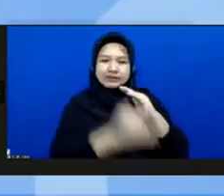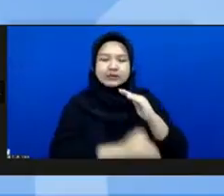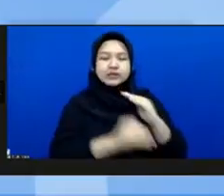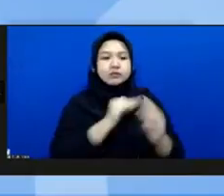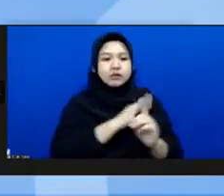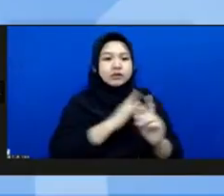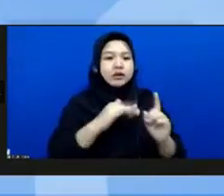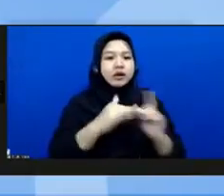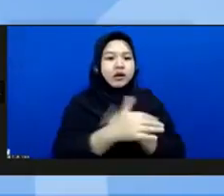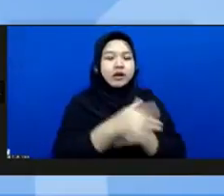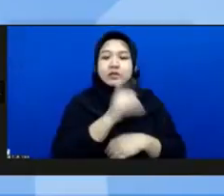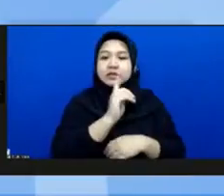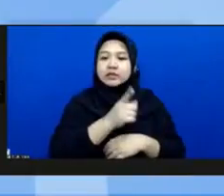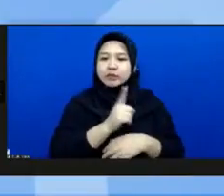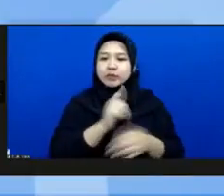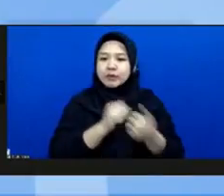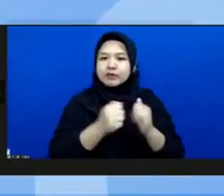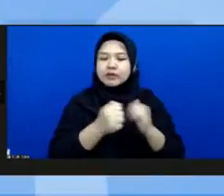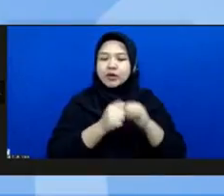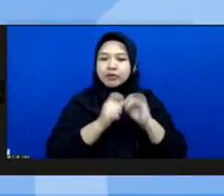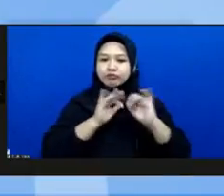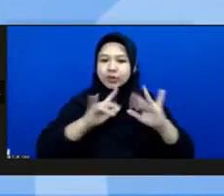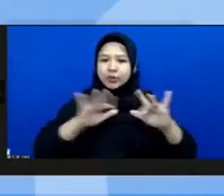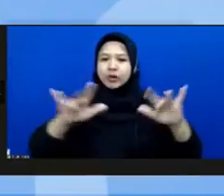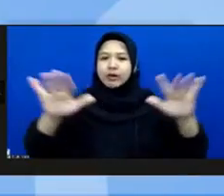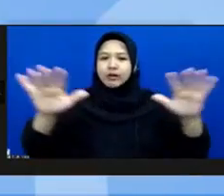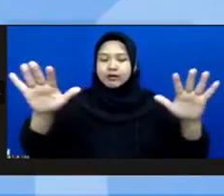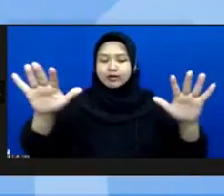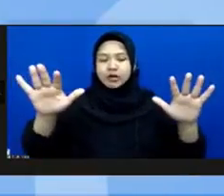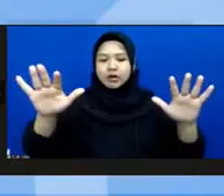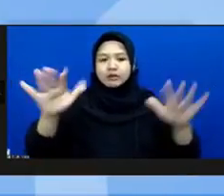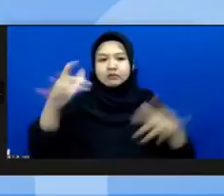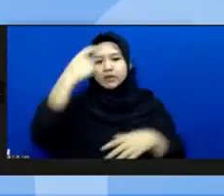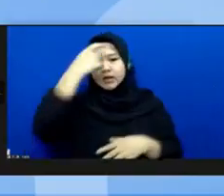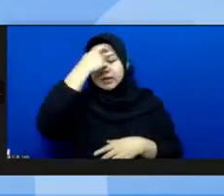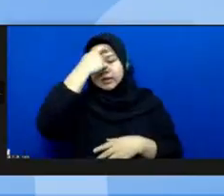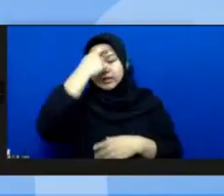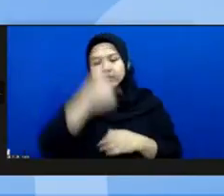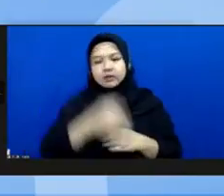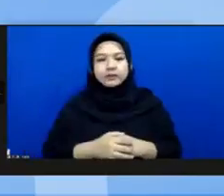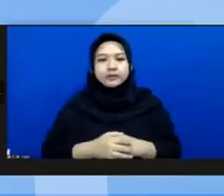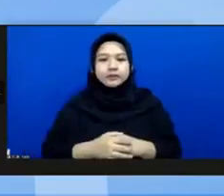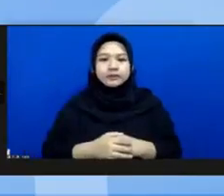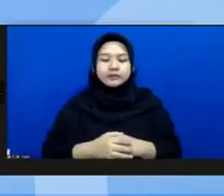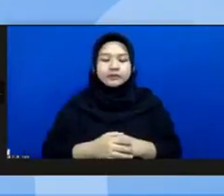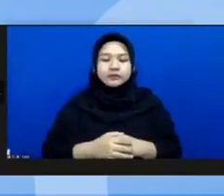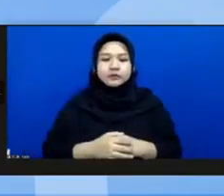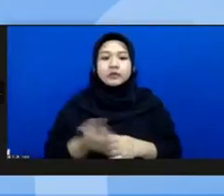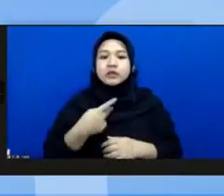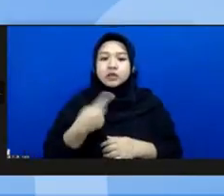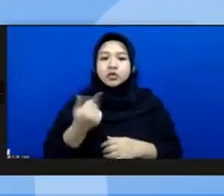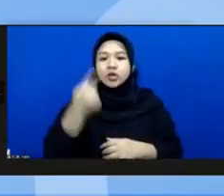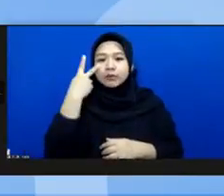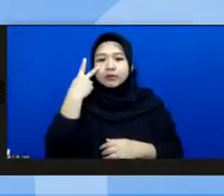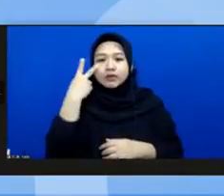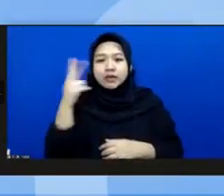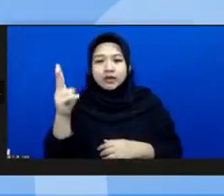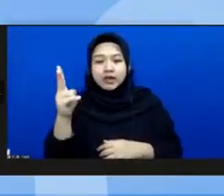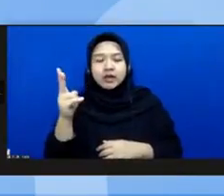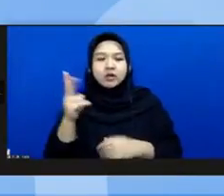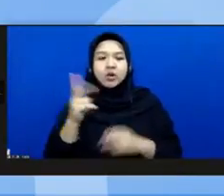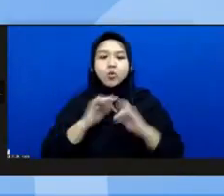masyarakat akibat penularan dari sebuah penyakit. Nah, di sisi lain kita juga bisa melihat